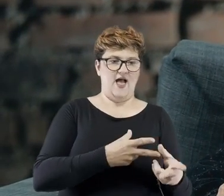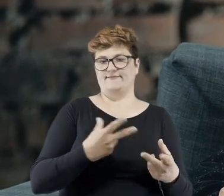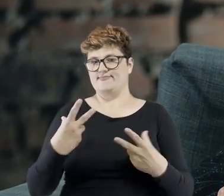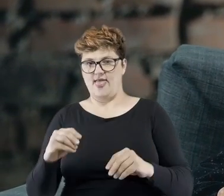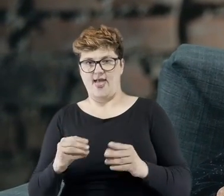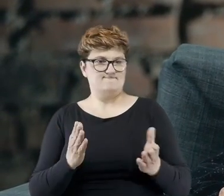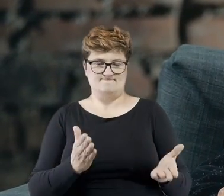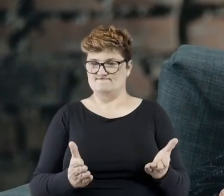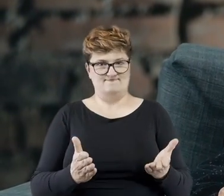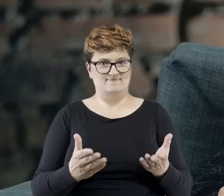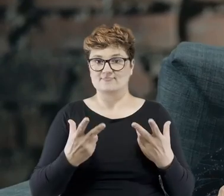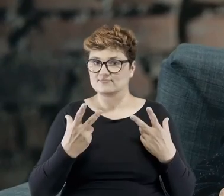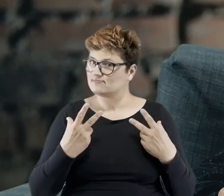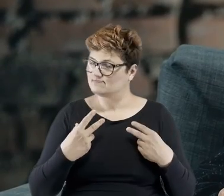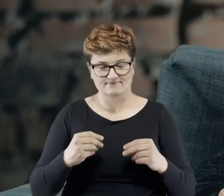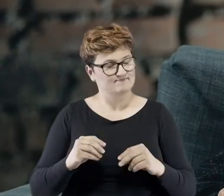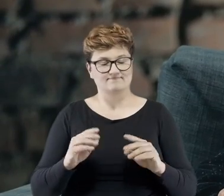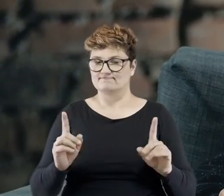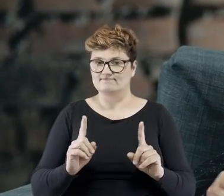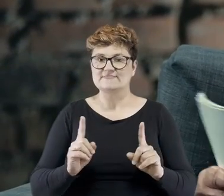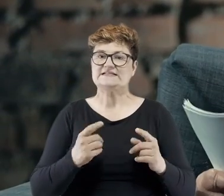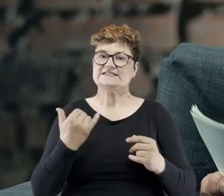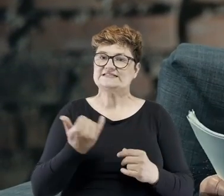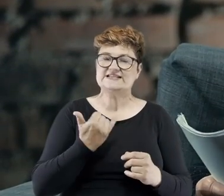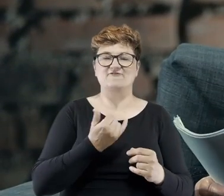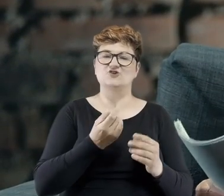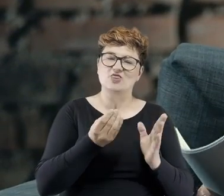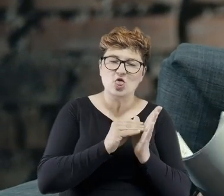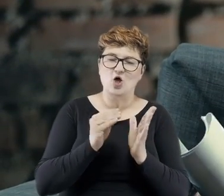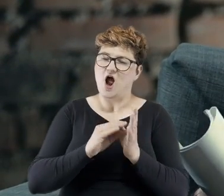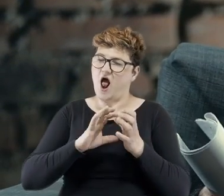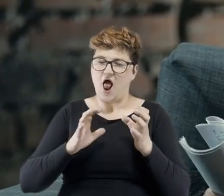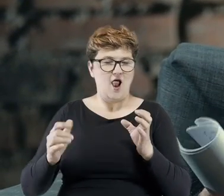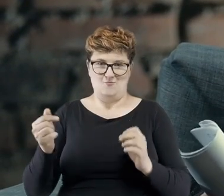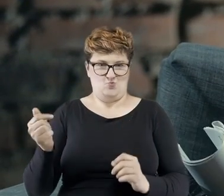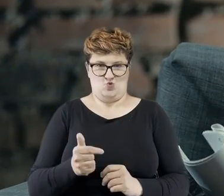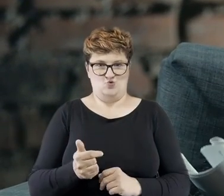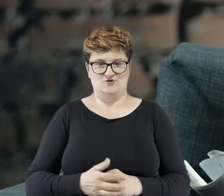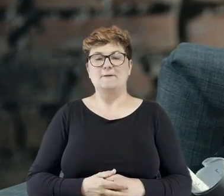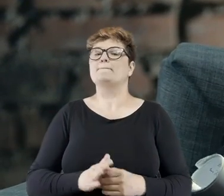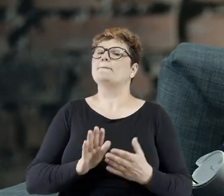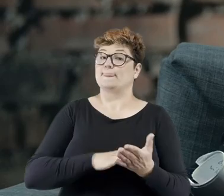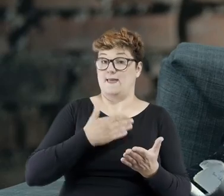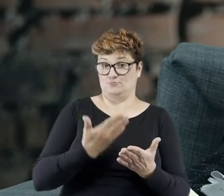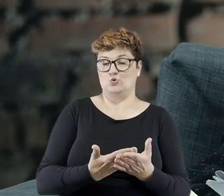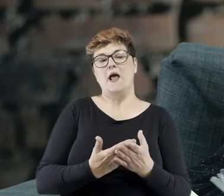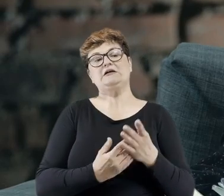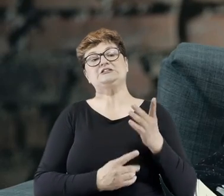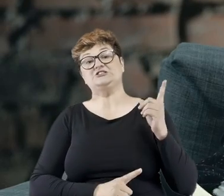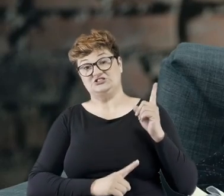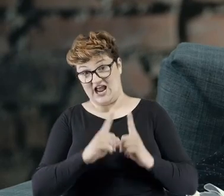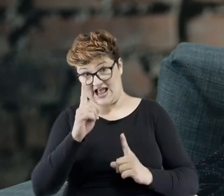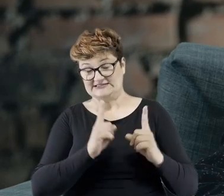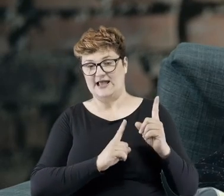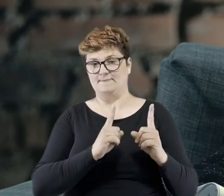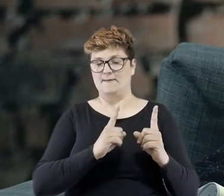nie i już, i koniec. Zawsze to jednak trzeba jakoś zniuansować, coś jeszcze dopowiedzieć. I na przykład od czasu do